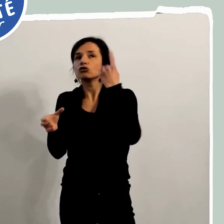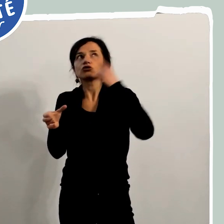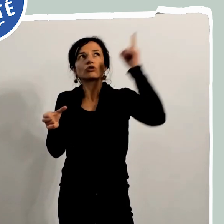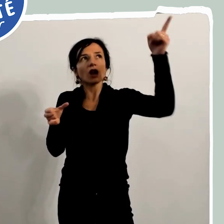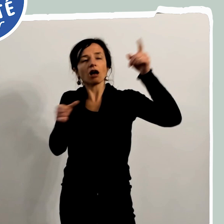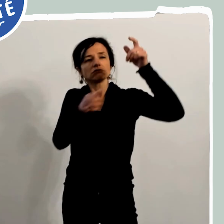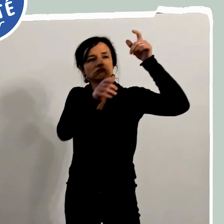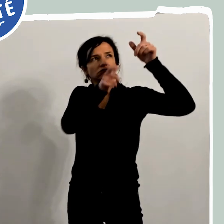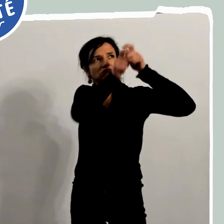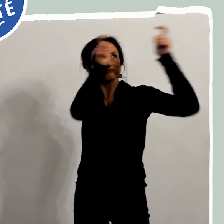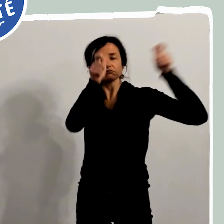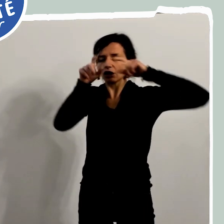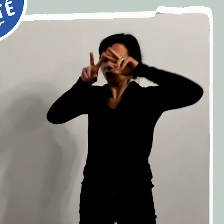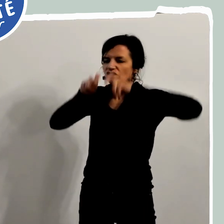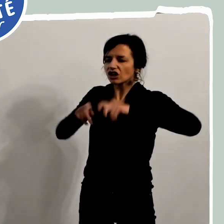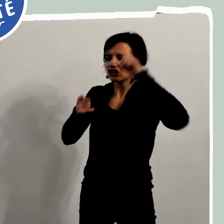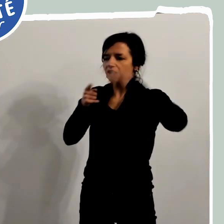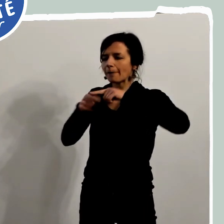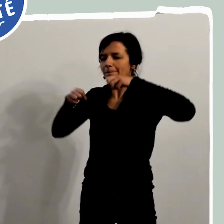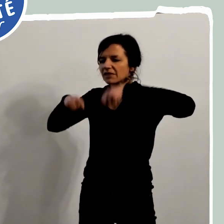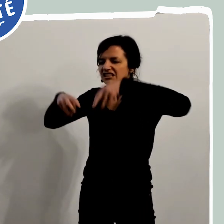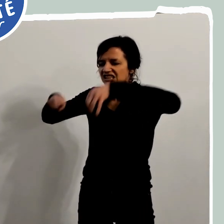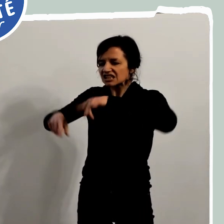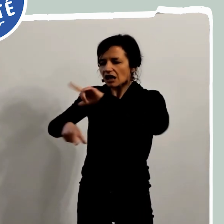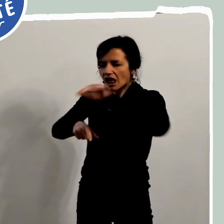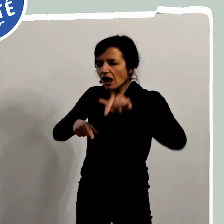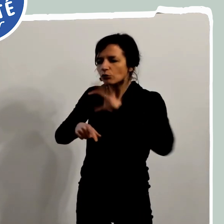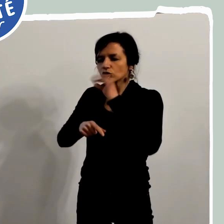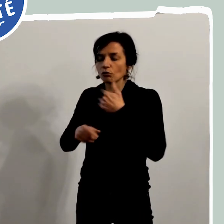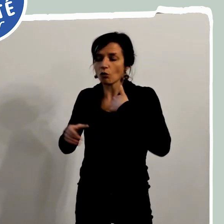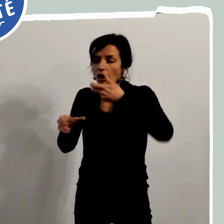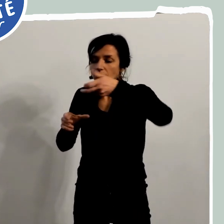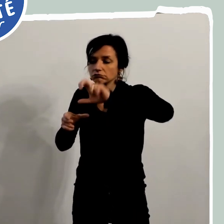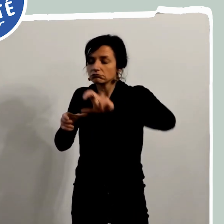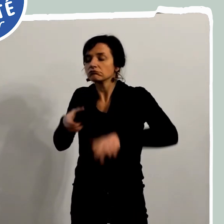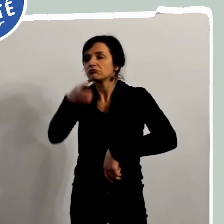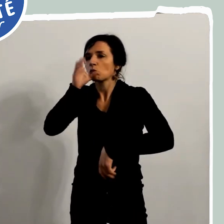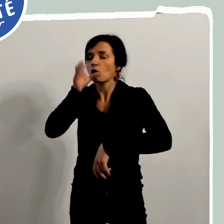de pesticides. Moi, je prends de l'eau du robinet. Après,